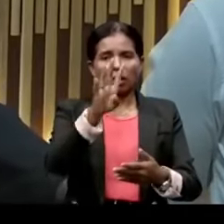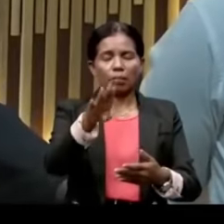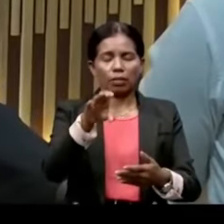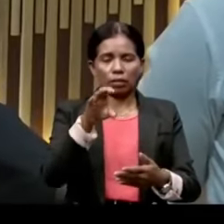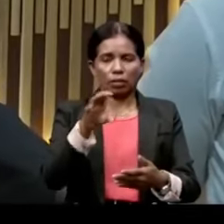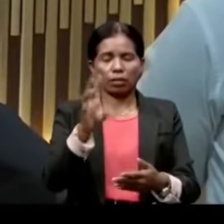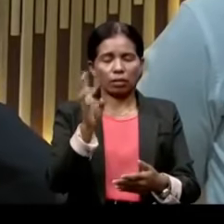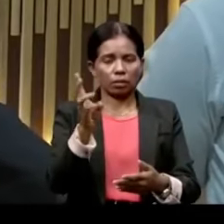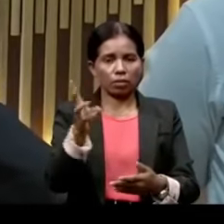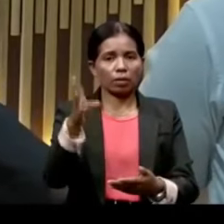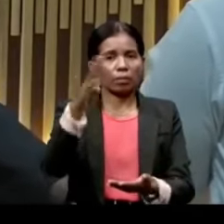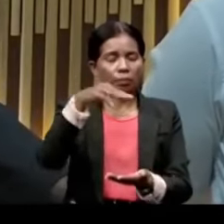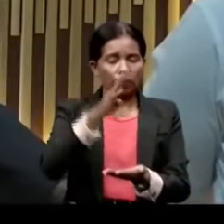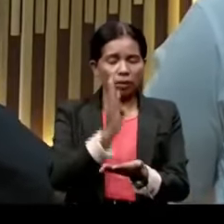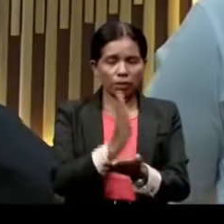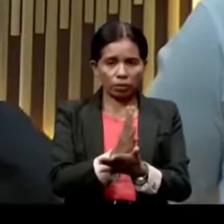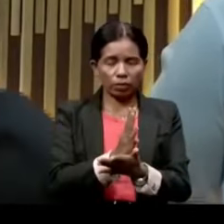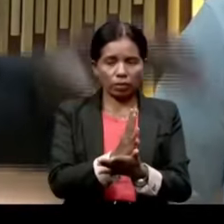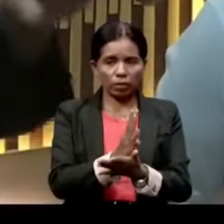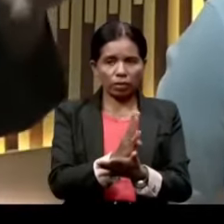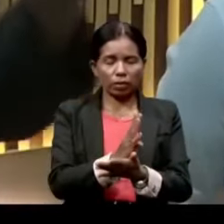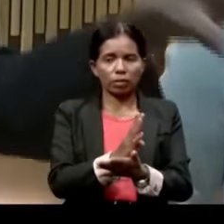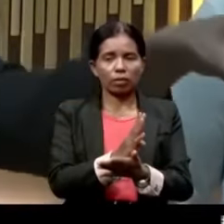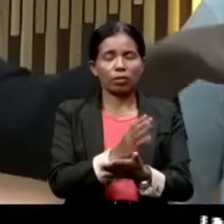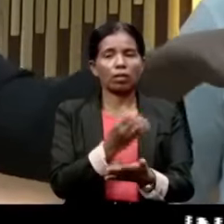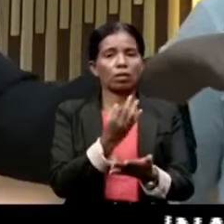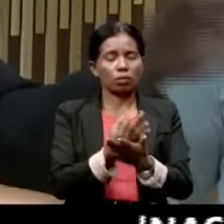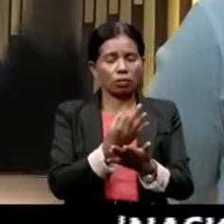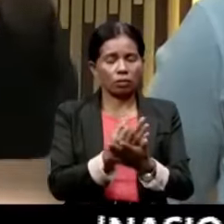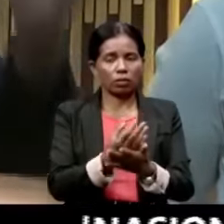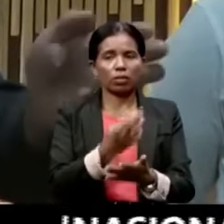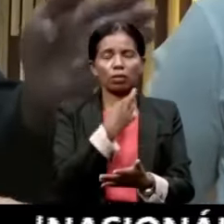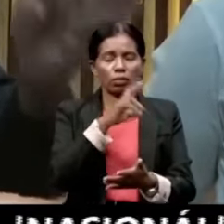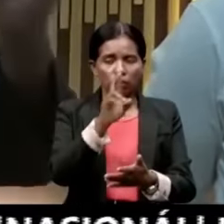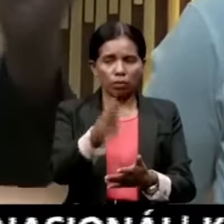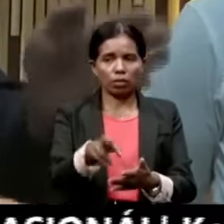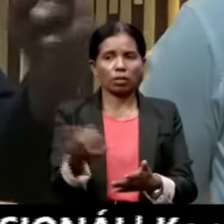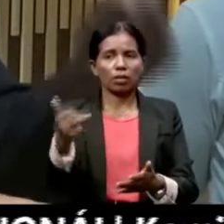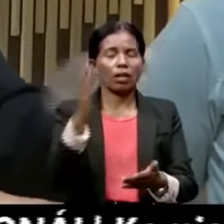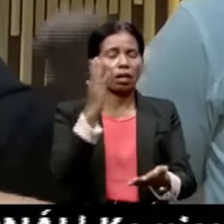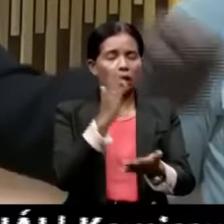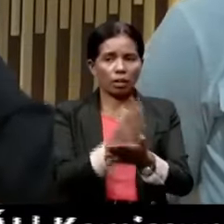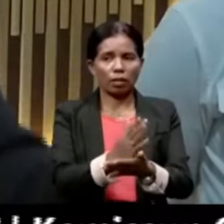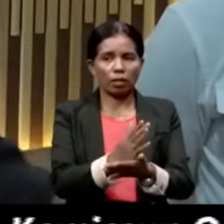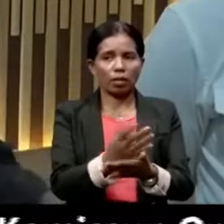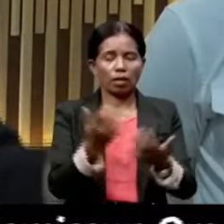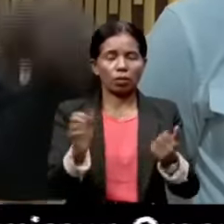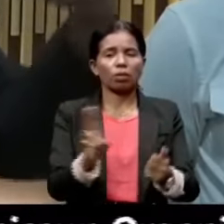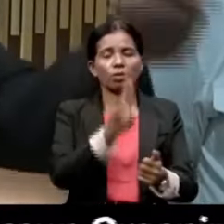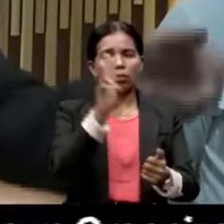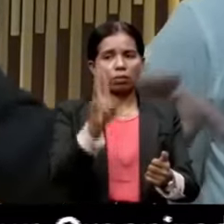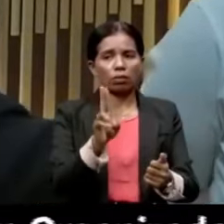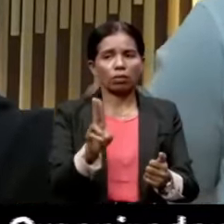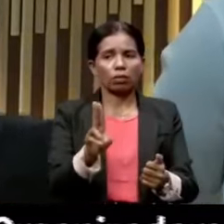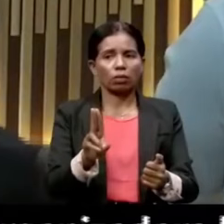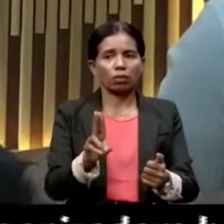460 bilions de euros. Όσο είναι Ρούσια, είναι νέα μαξίδια, κανσέλα, τι έβαιχορη, αγόρα είναι ούζα,